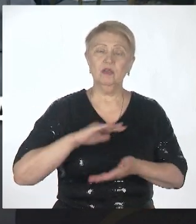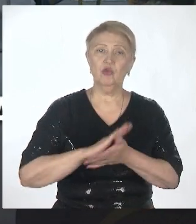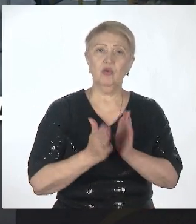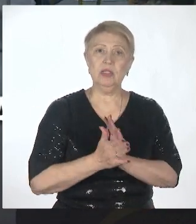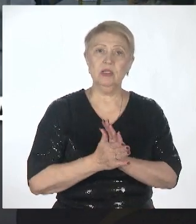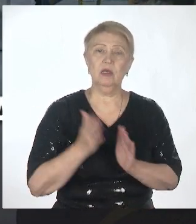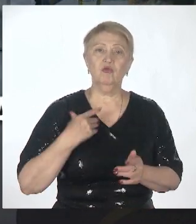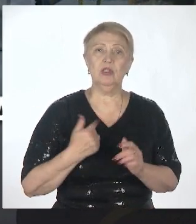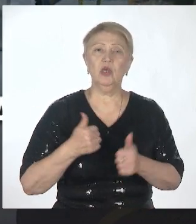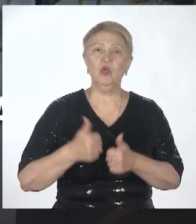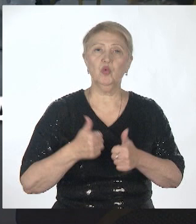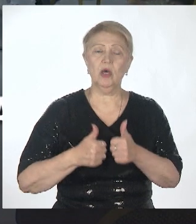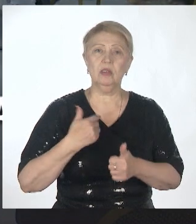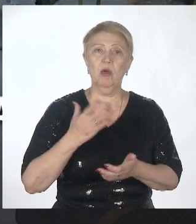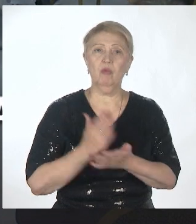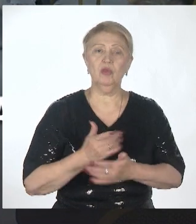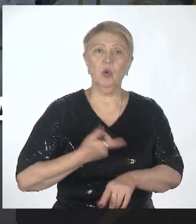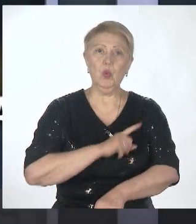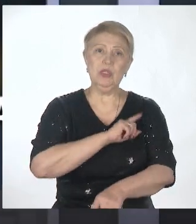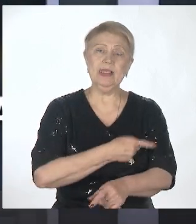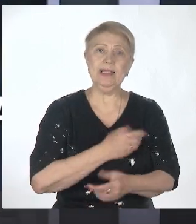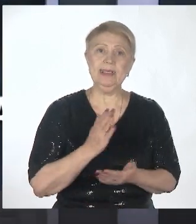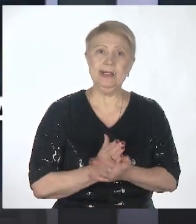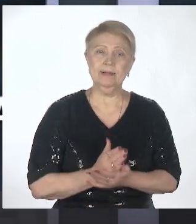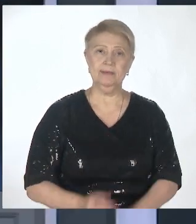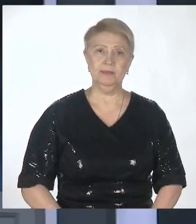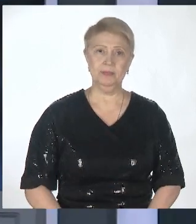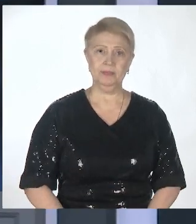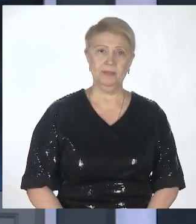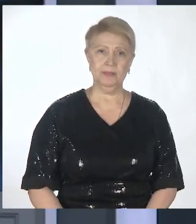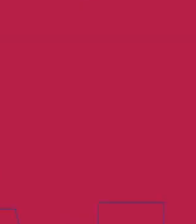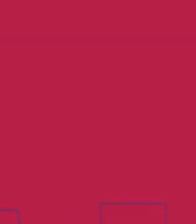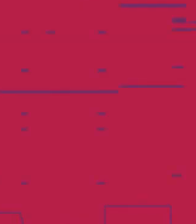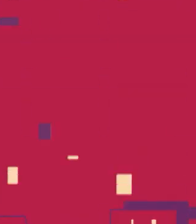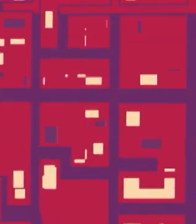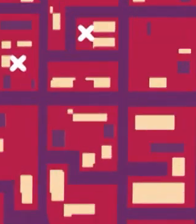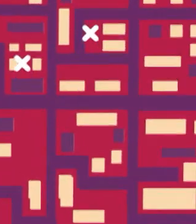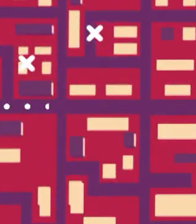среди представителей СМИ усилится. Марианна Гейт, Андрей Терехин, Смотри Хабаровск.